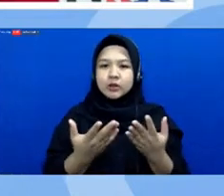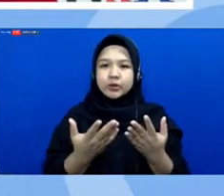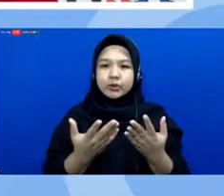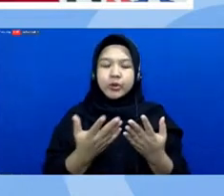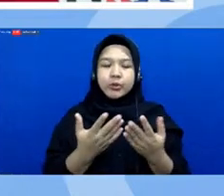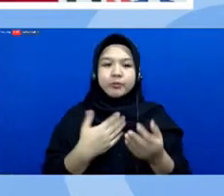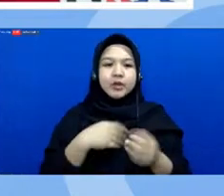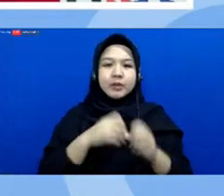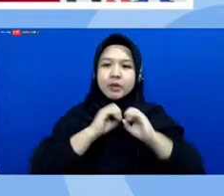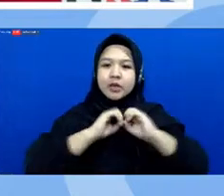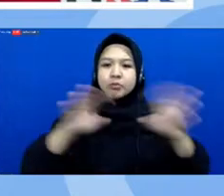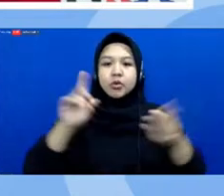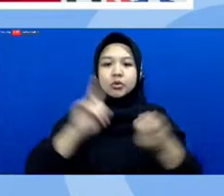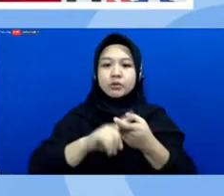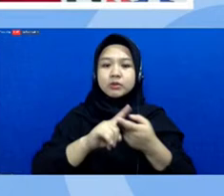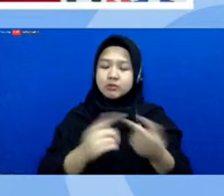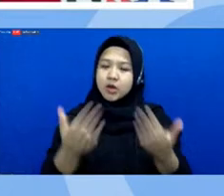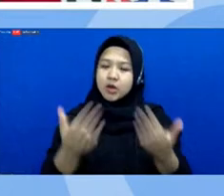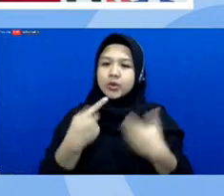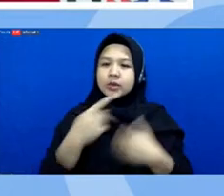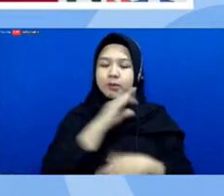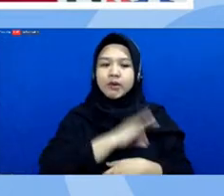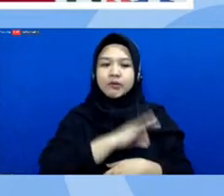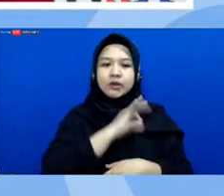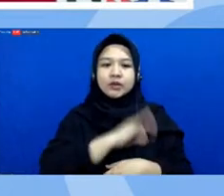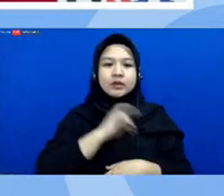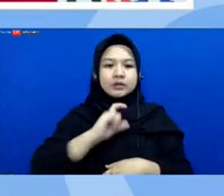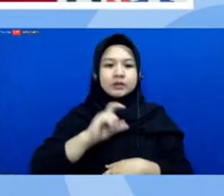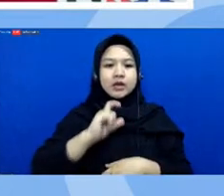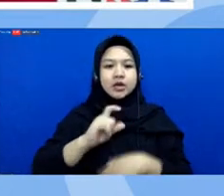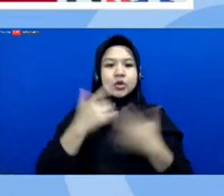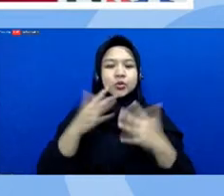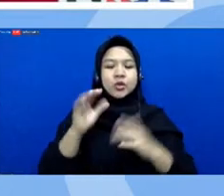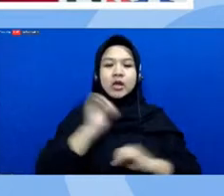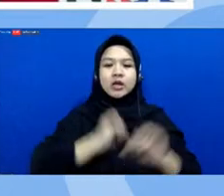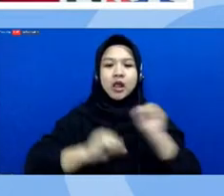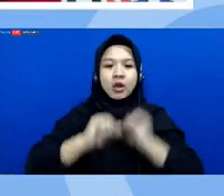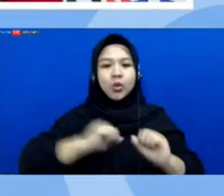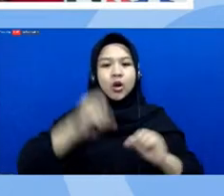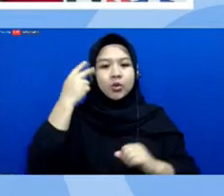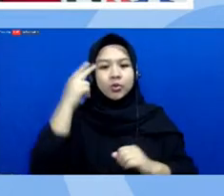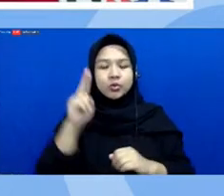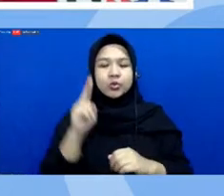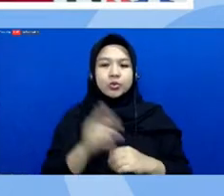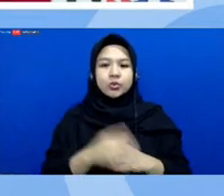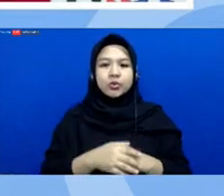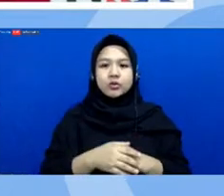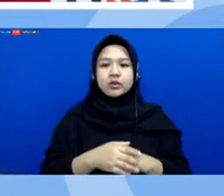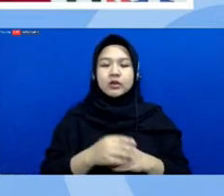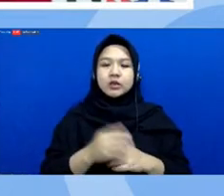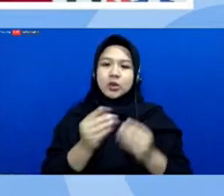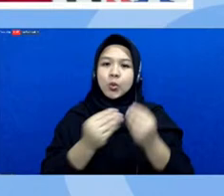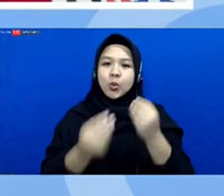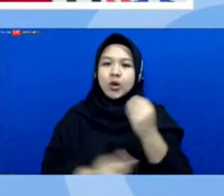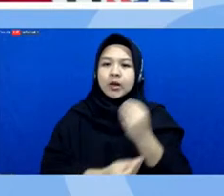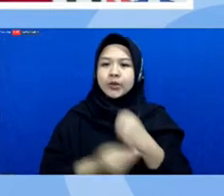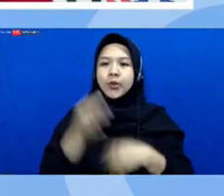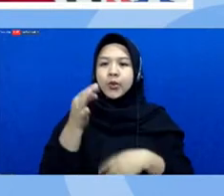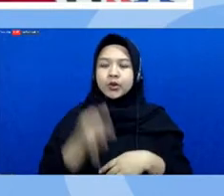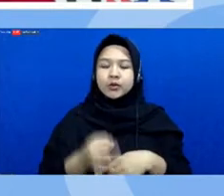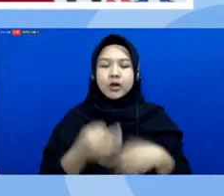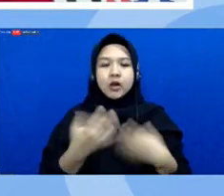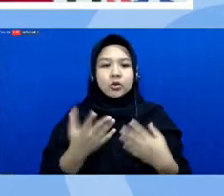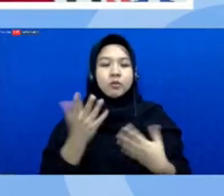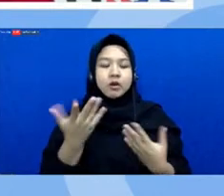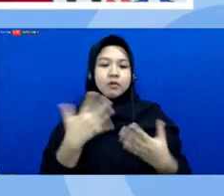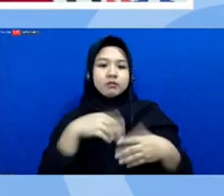mengimbau untuk rekan-rekannya ini, yuk kita manfaatkan cara-cara gitu yang sudah dilakukan untuk Pak Bima sebagai wali kota atau mungkin bagaimana juga melibatkan komunitas